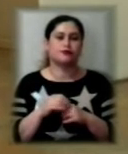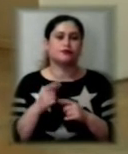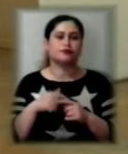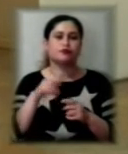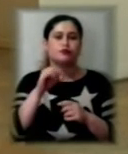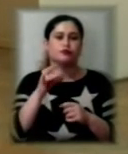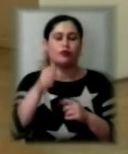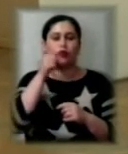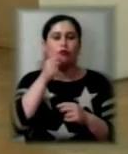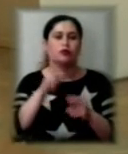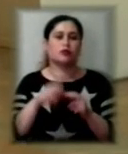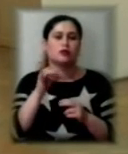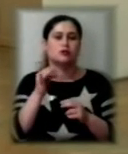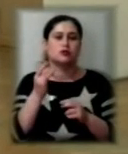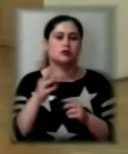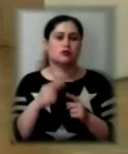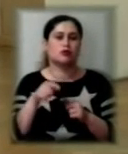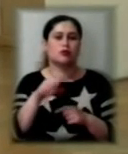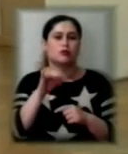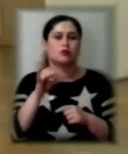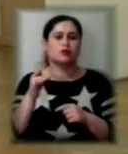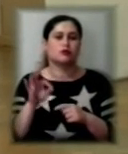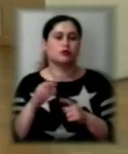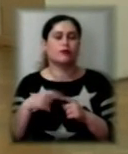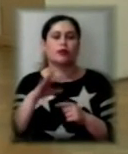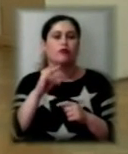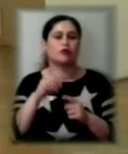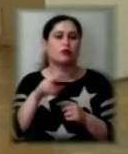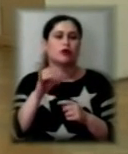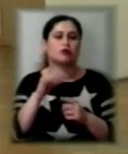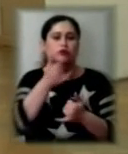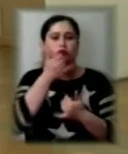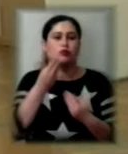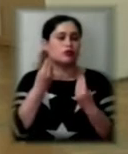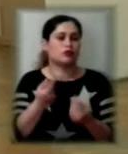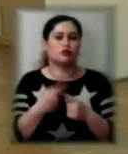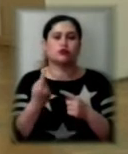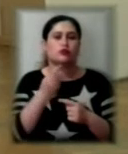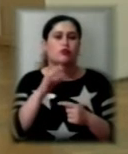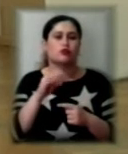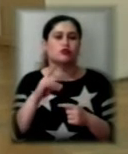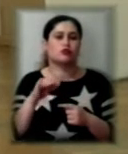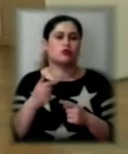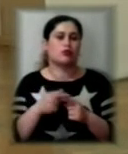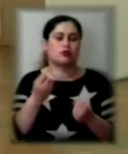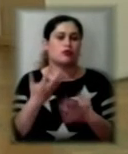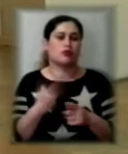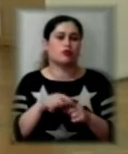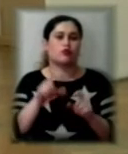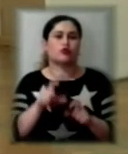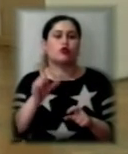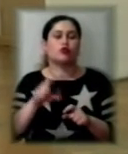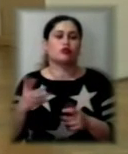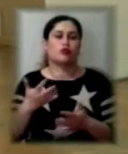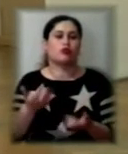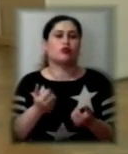закінчиться ліцензія у цього підприємства, і воно практично не може надавати жодної послуги. Це просто будуть сидіти люди і отримувати заробітну